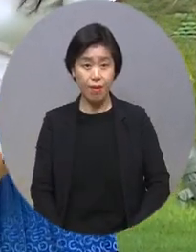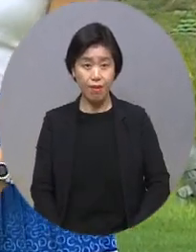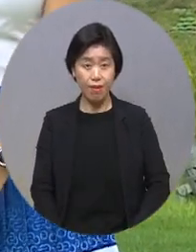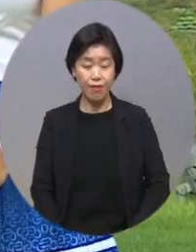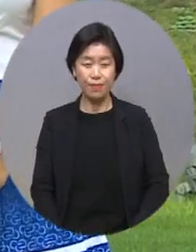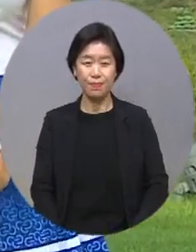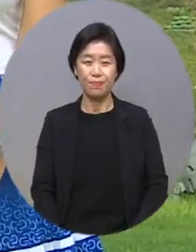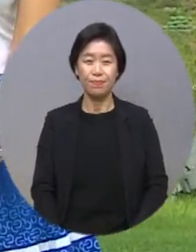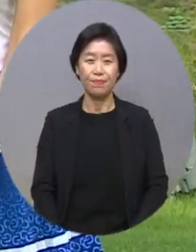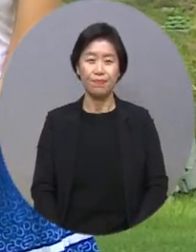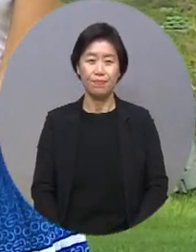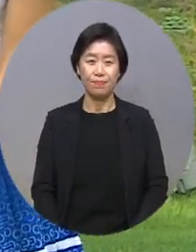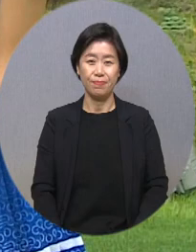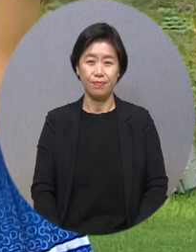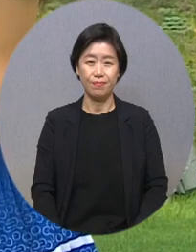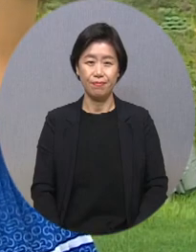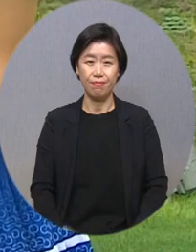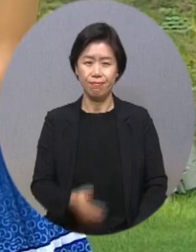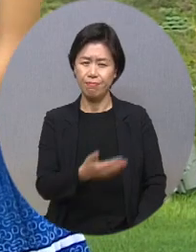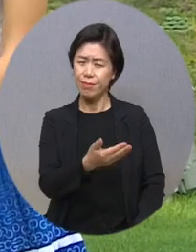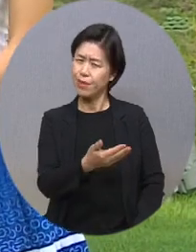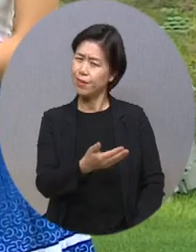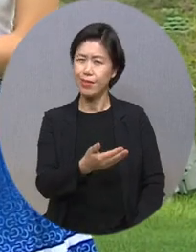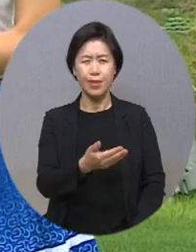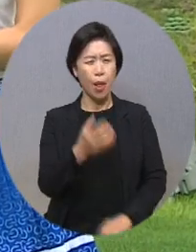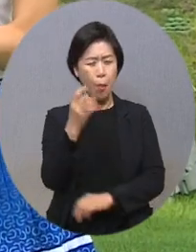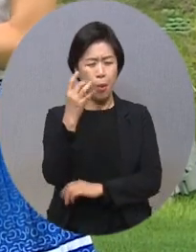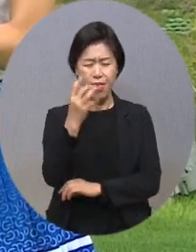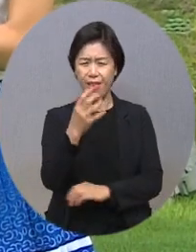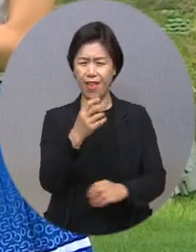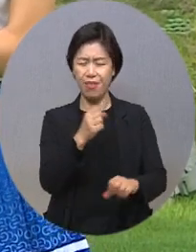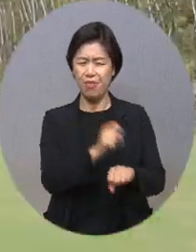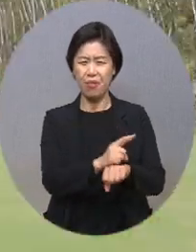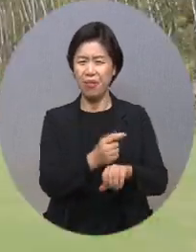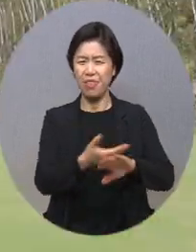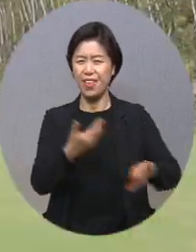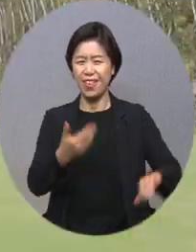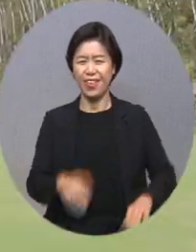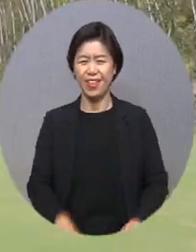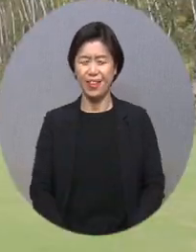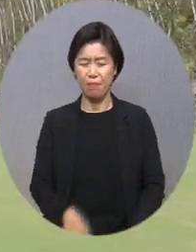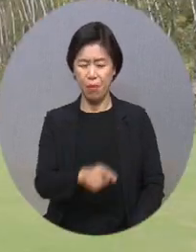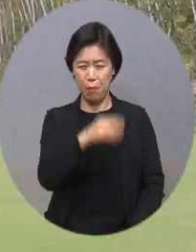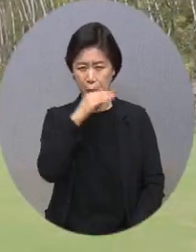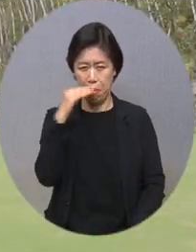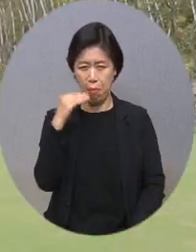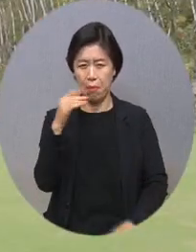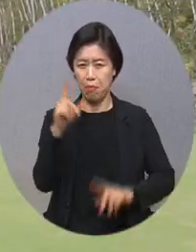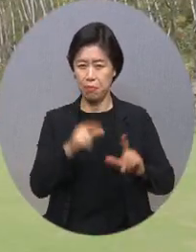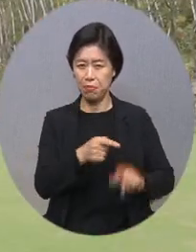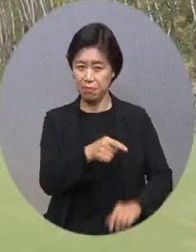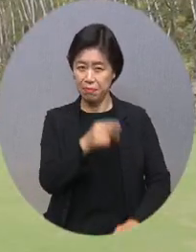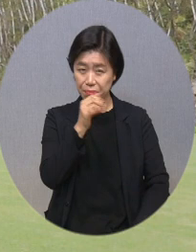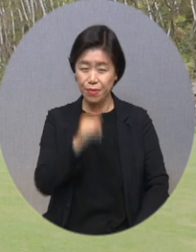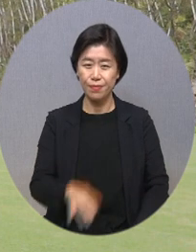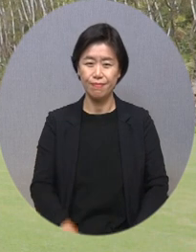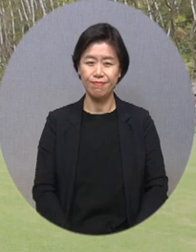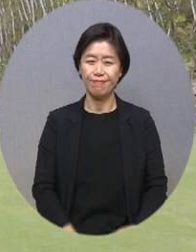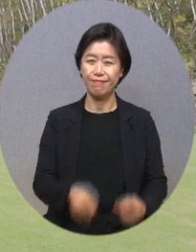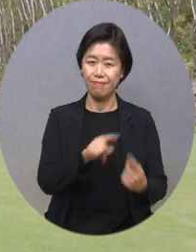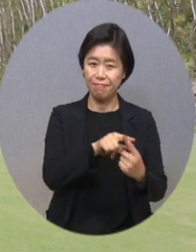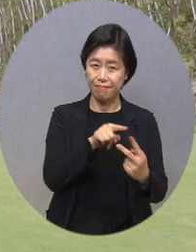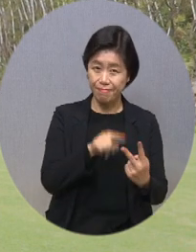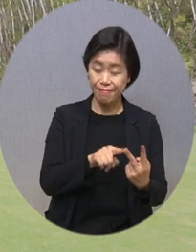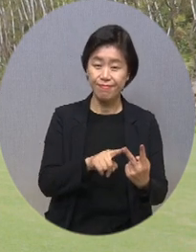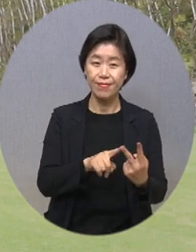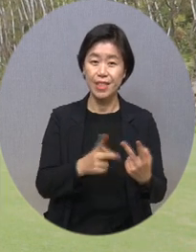나는데? 영훈이 원래 이런 이미지가 아닌데 오늘 컨셉이야? 오늘 컨셉을 이렇게 잡았다고 합니다. 자, 일단 이우건님과